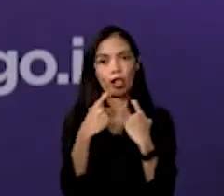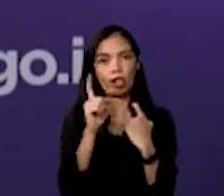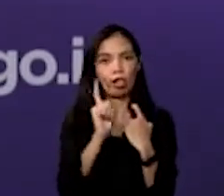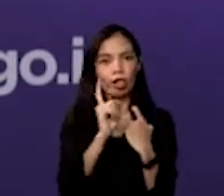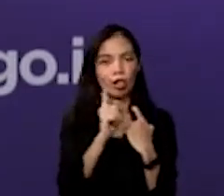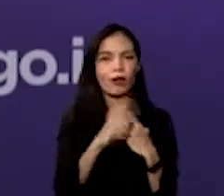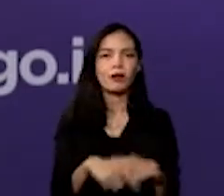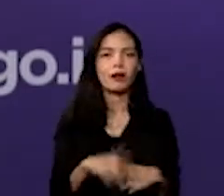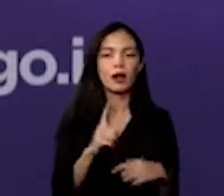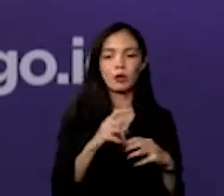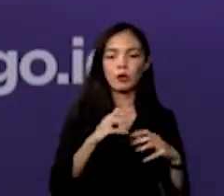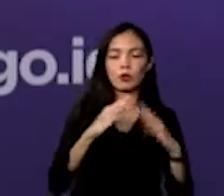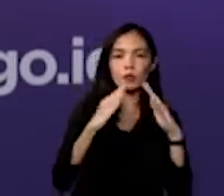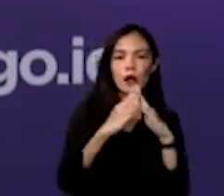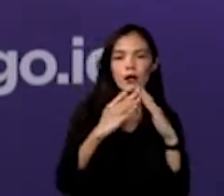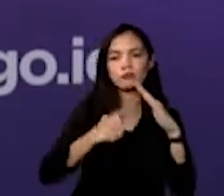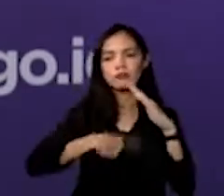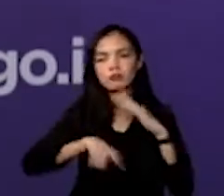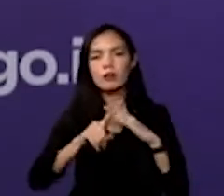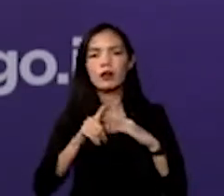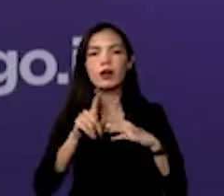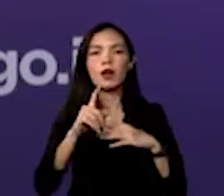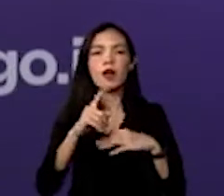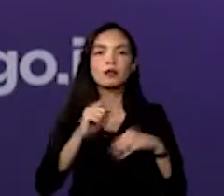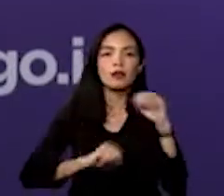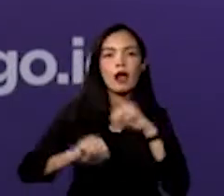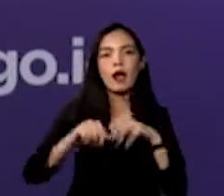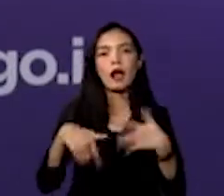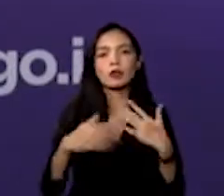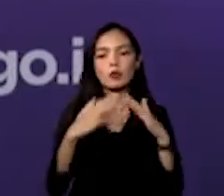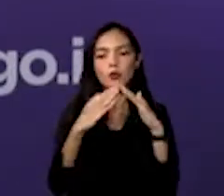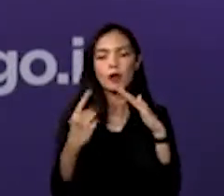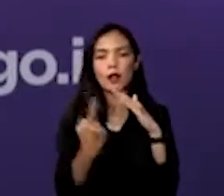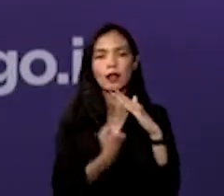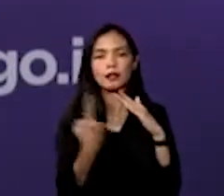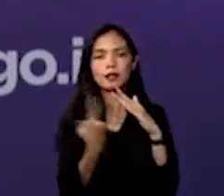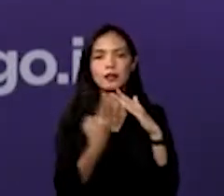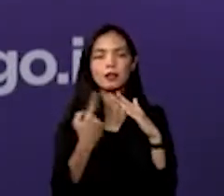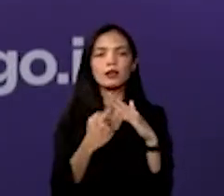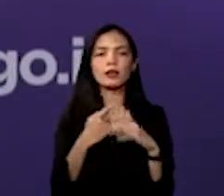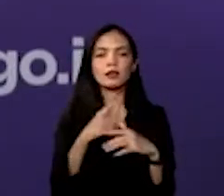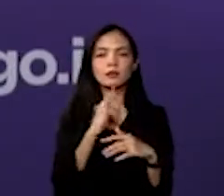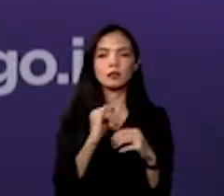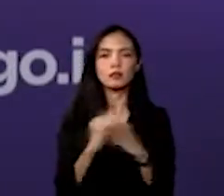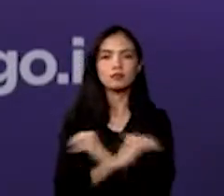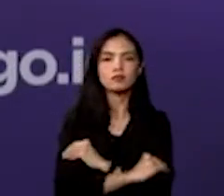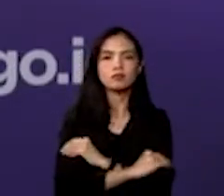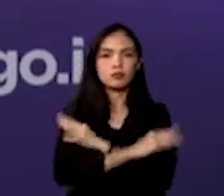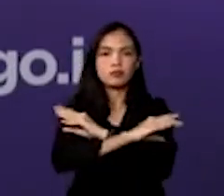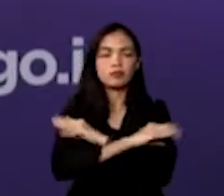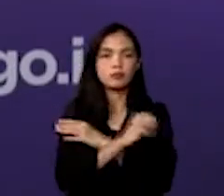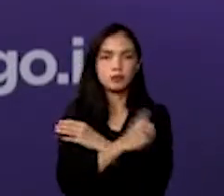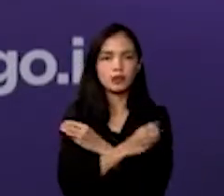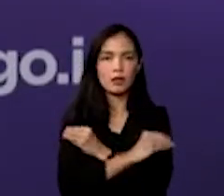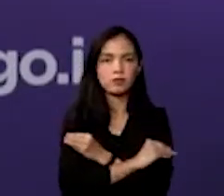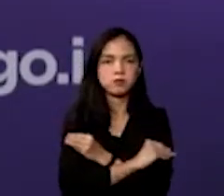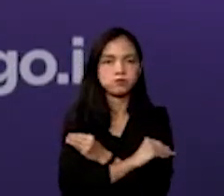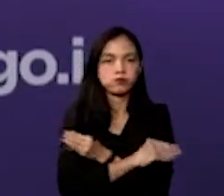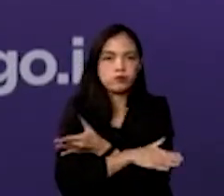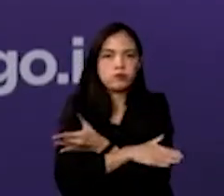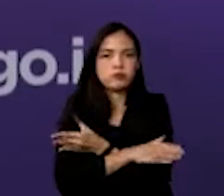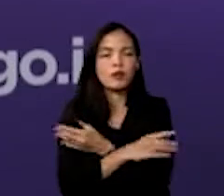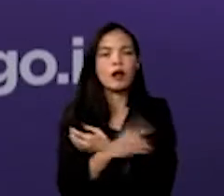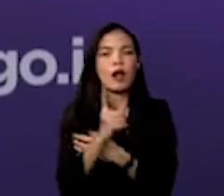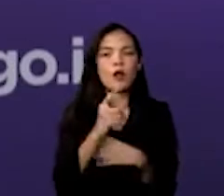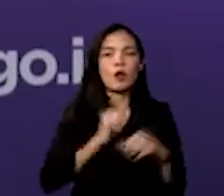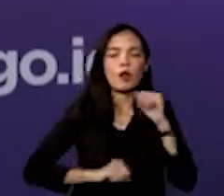olahraga itu daya tahan naik Itu hebatnya ya Jadi kalau kita olahraganya sedang atau ringan